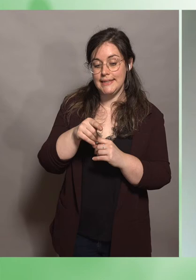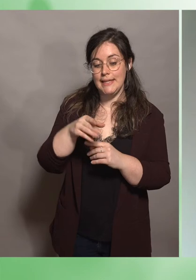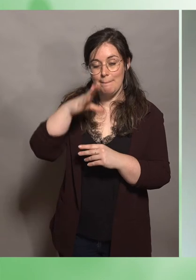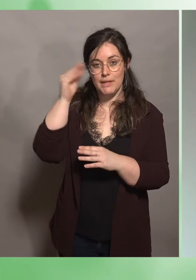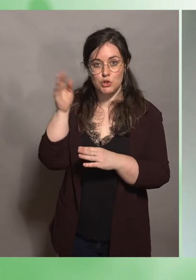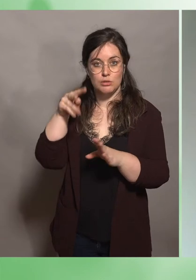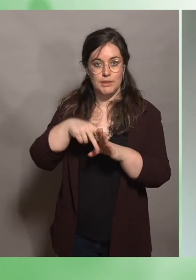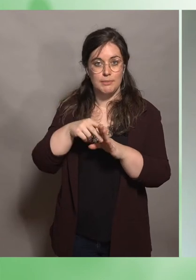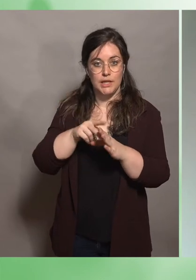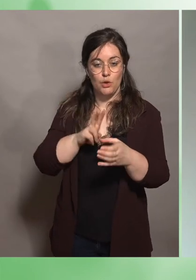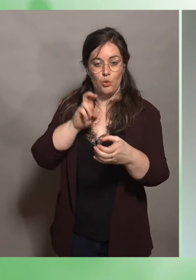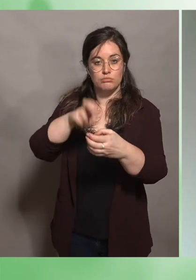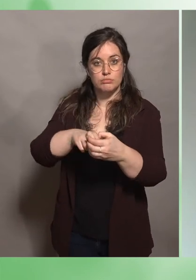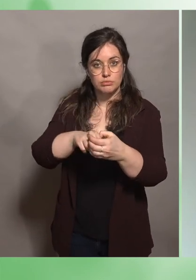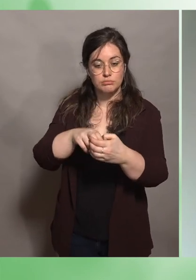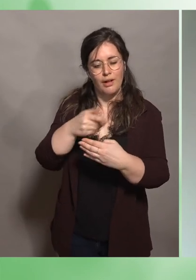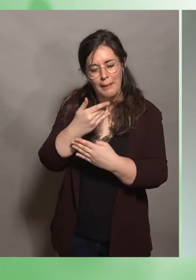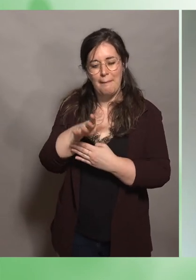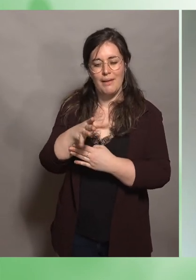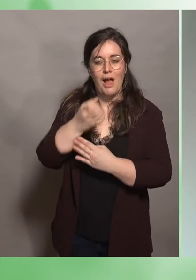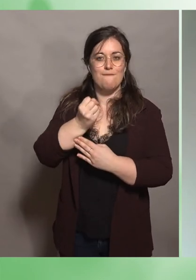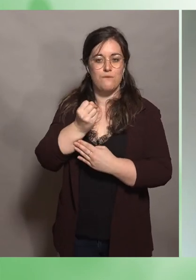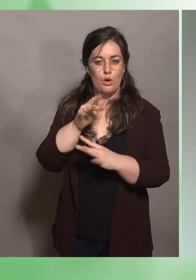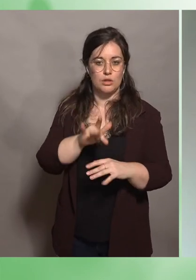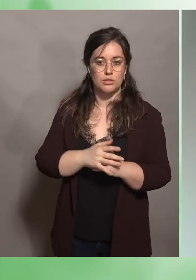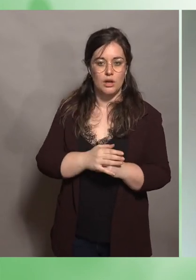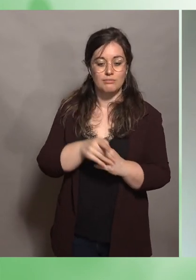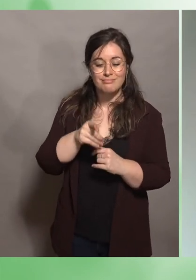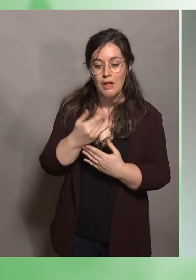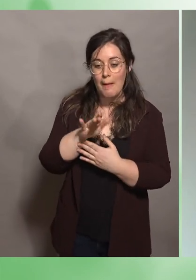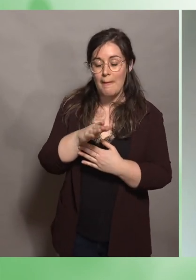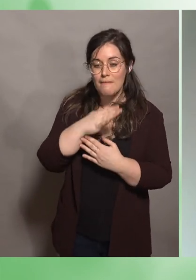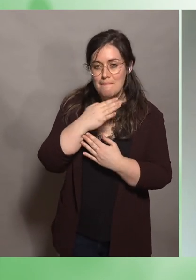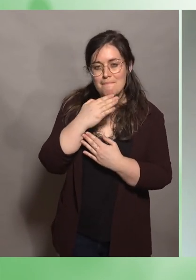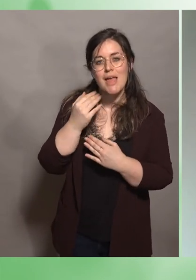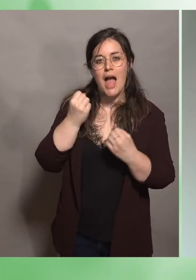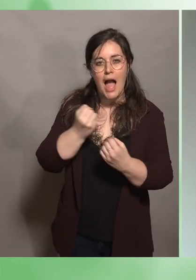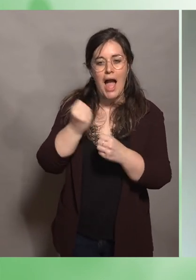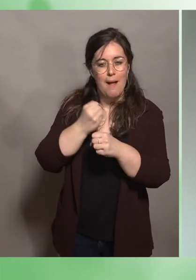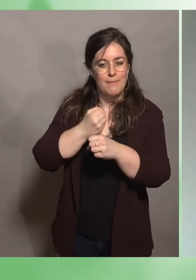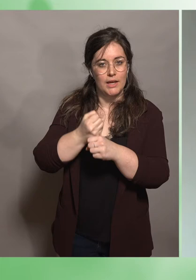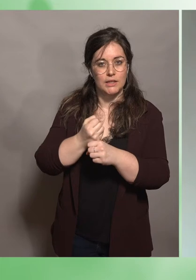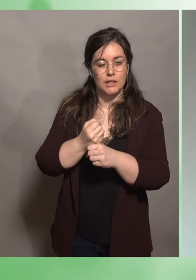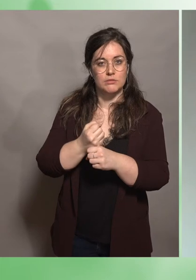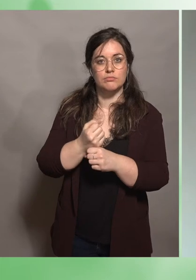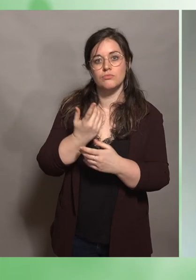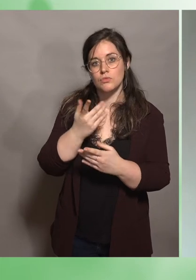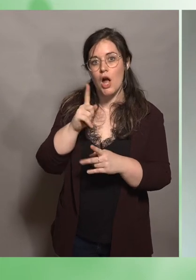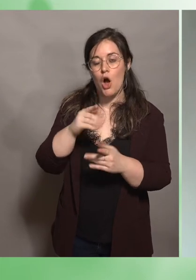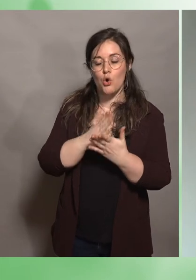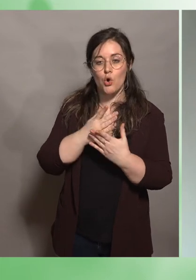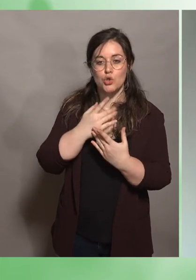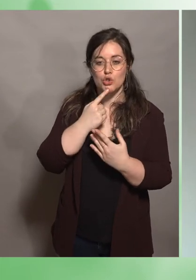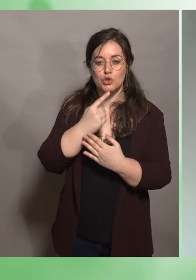Behinderung arbeiten, die erfolgreicheren Teams sind. Die sind die produktiveren Teams. Da gibt es, ist auch schon erwähnt